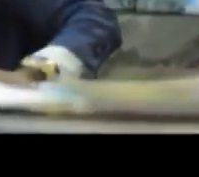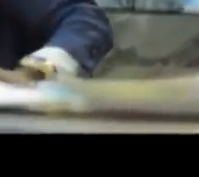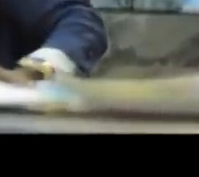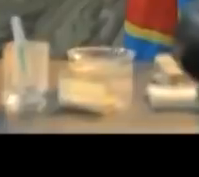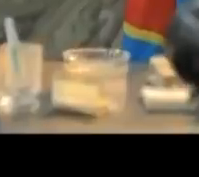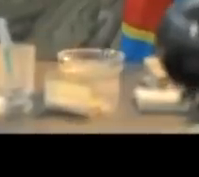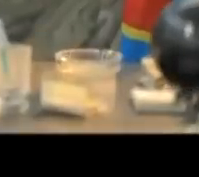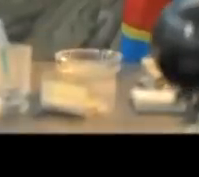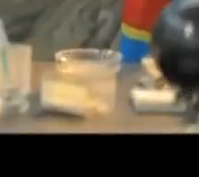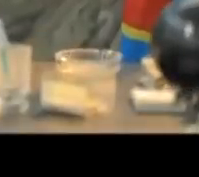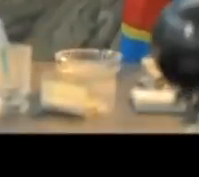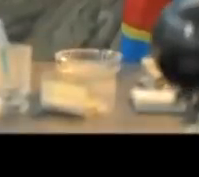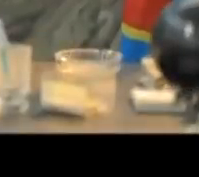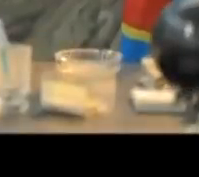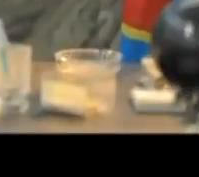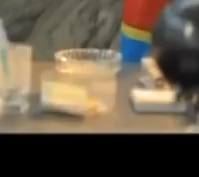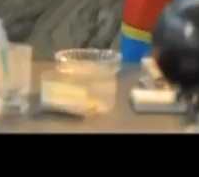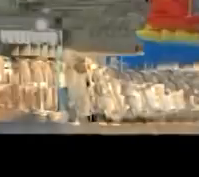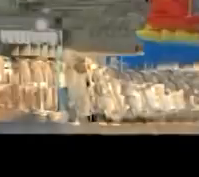Conseiller.